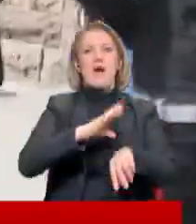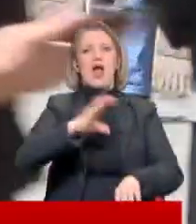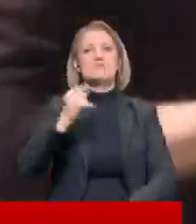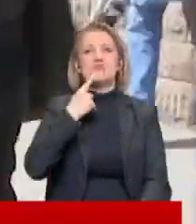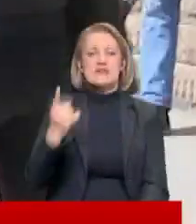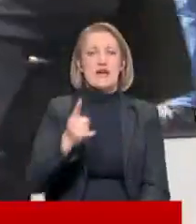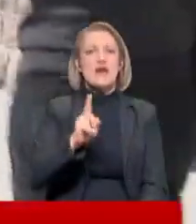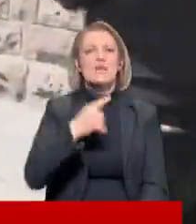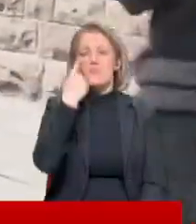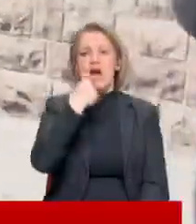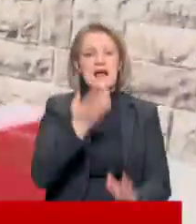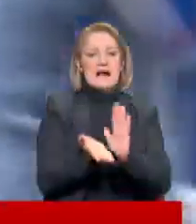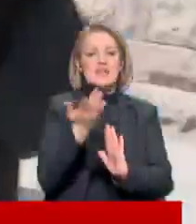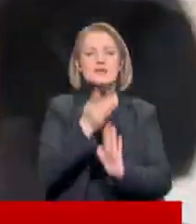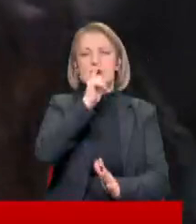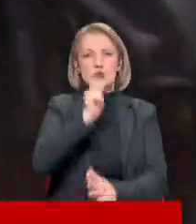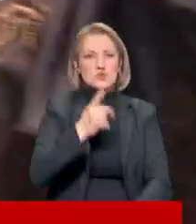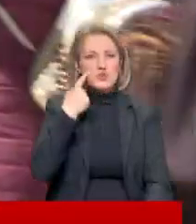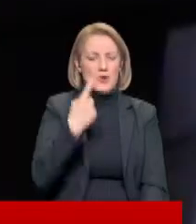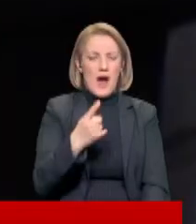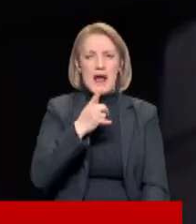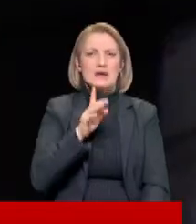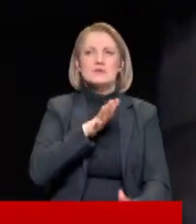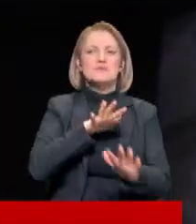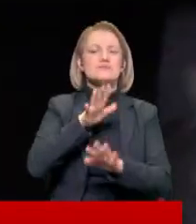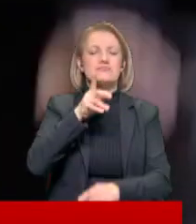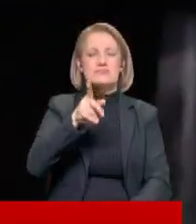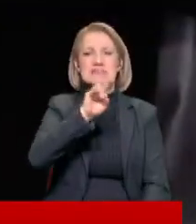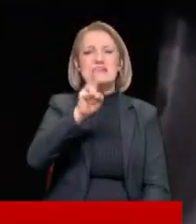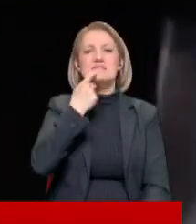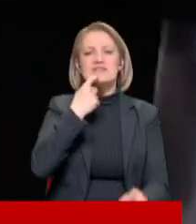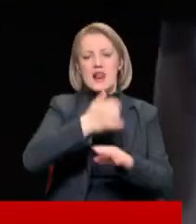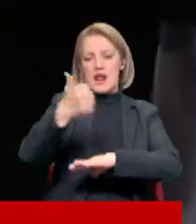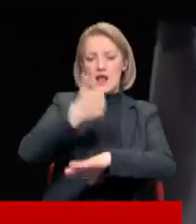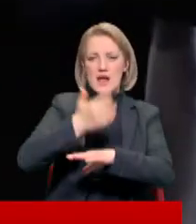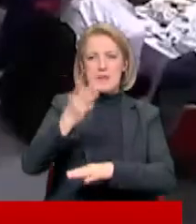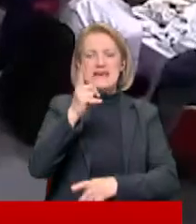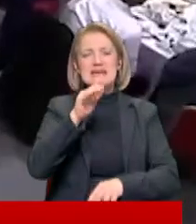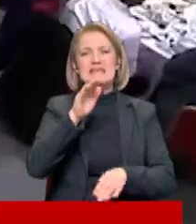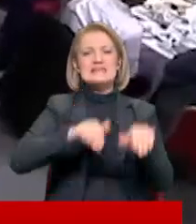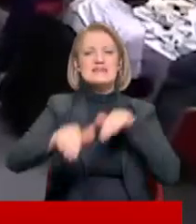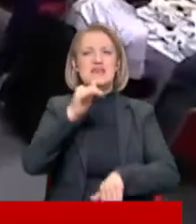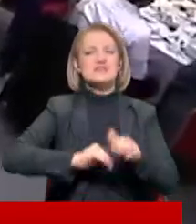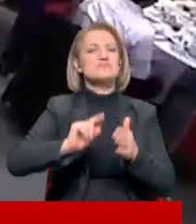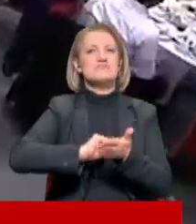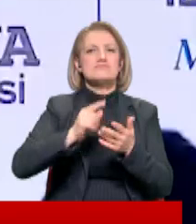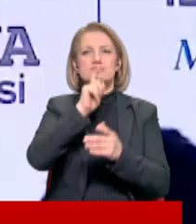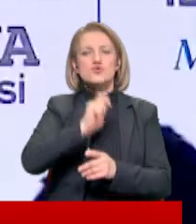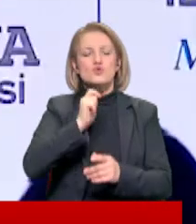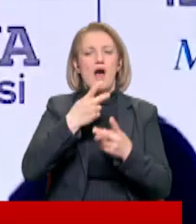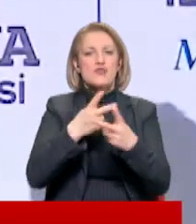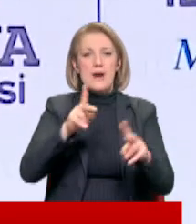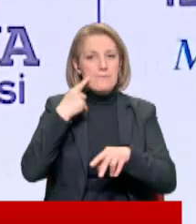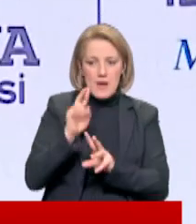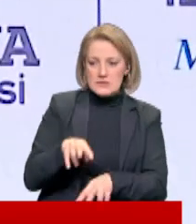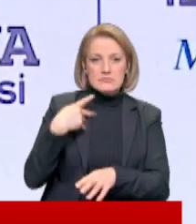dedi. Mülakatı kaldırma sözü üzerinden yüklendi. 20 yıldır iktidarda olanlar çıktılar bir seçim beyannamesi açıkladılar. Bir baktık baştan aşağı